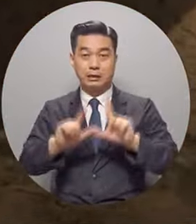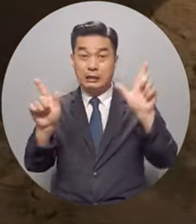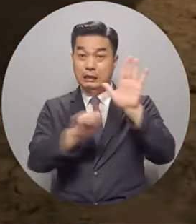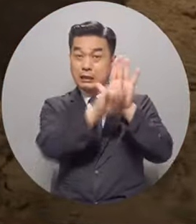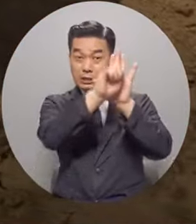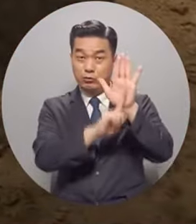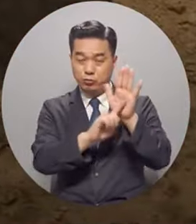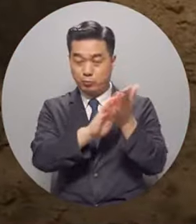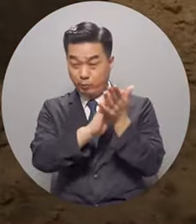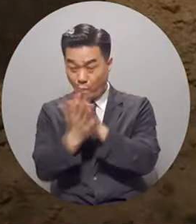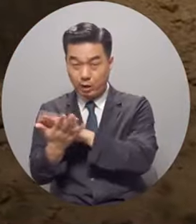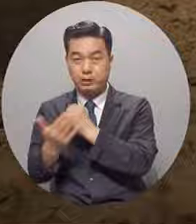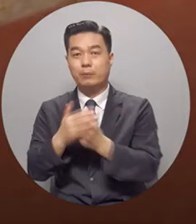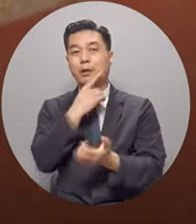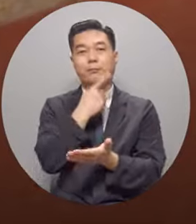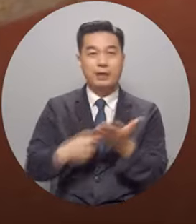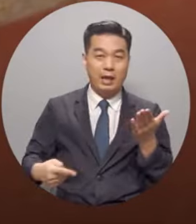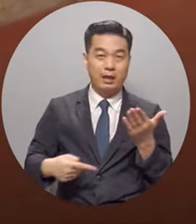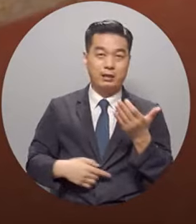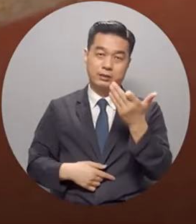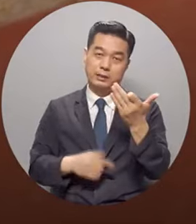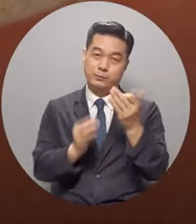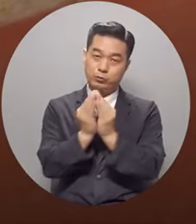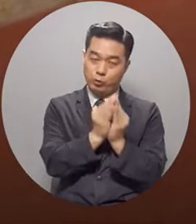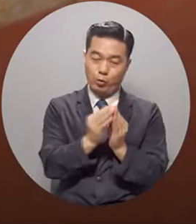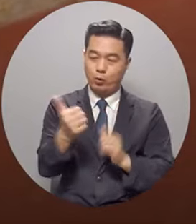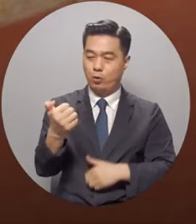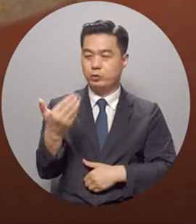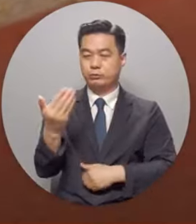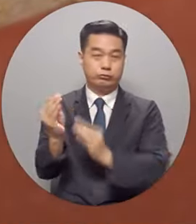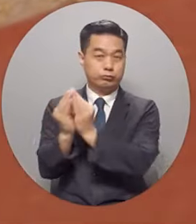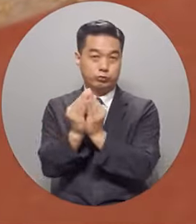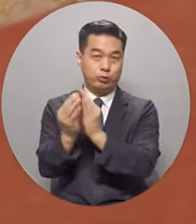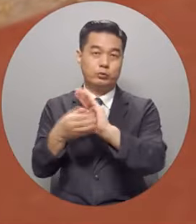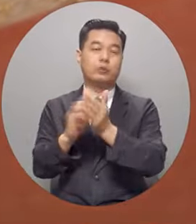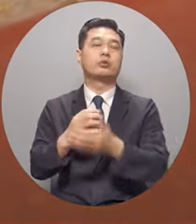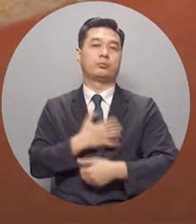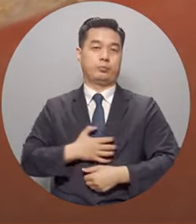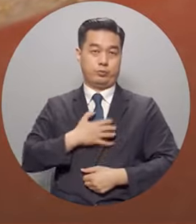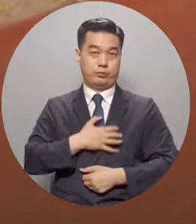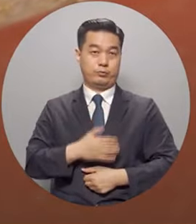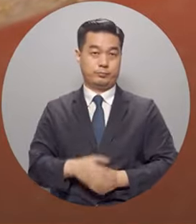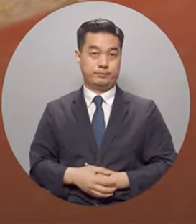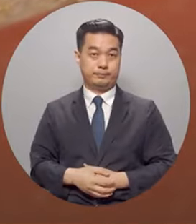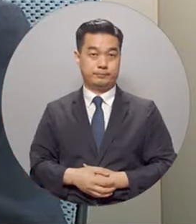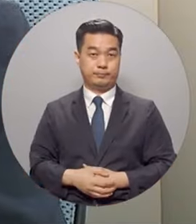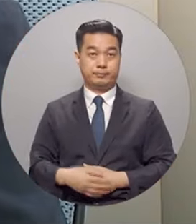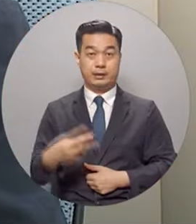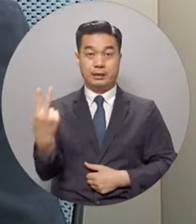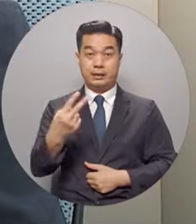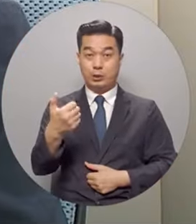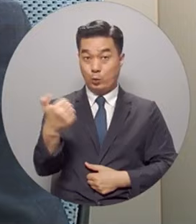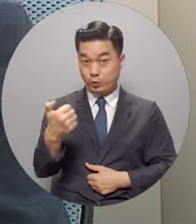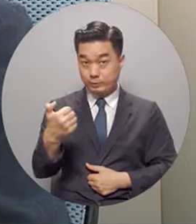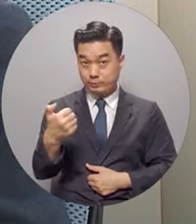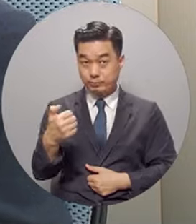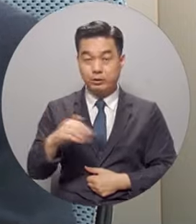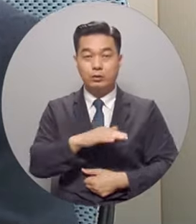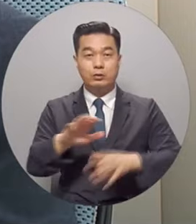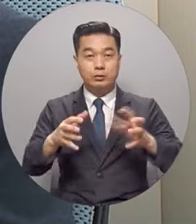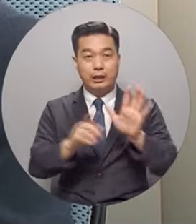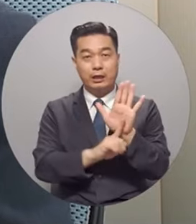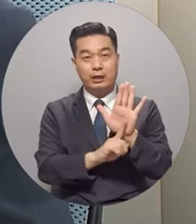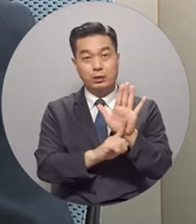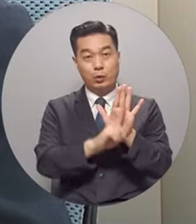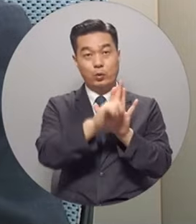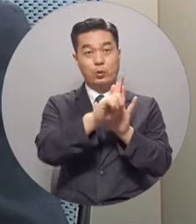피해액이 매년 19조에서 59조 달러에 이른다고 합니다 2050년이 되면 우리나라의 기온